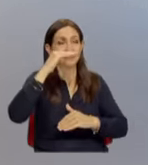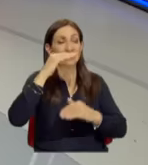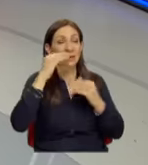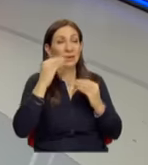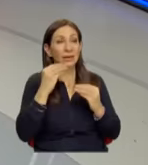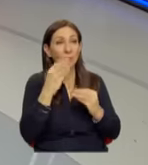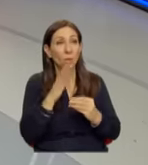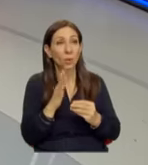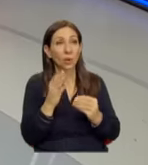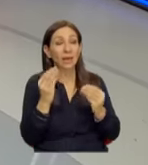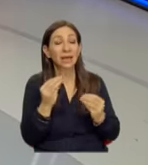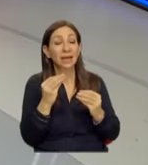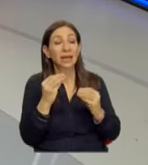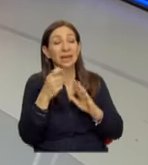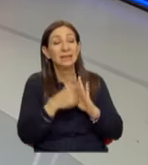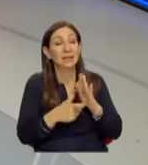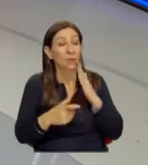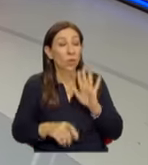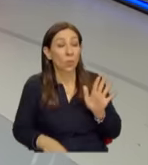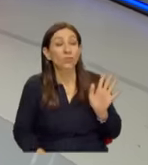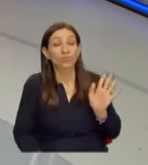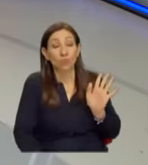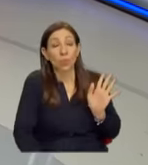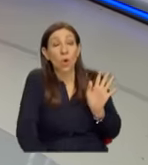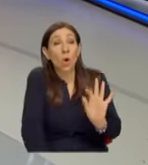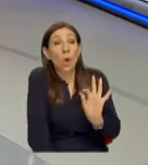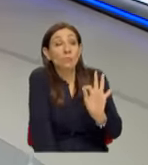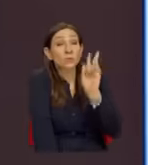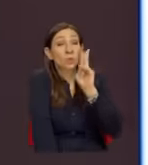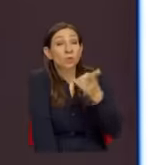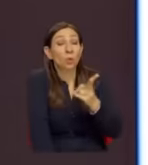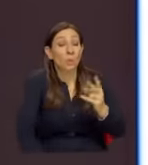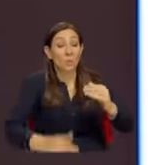İyi Parti yok. İyi Parti listede yok. Bu bir kere yani önemli sonuçlarından biri.